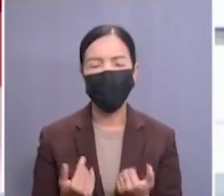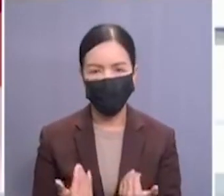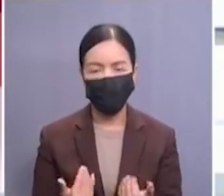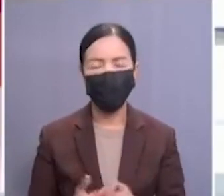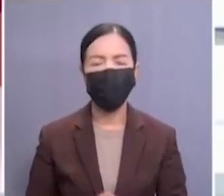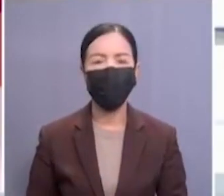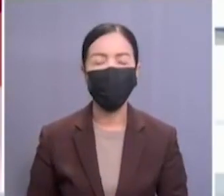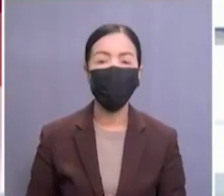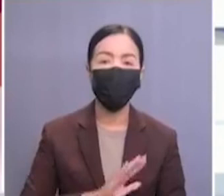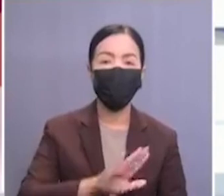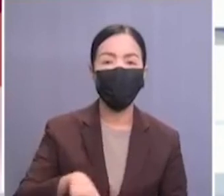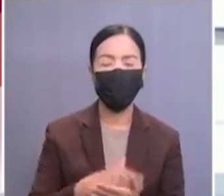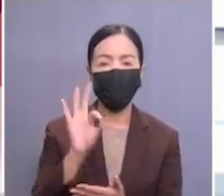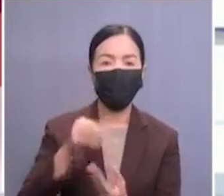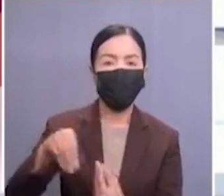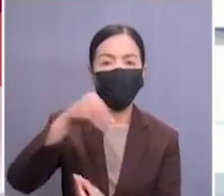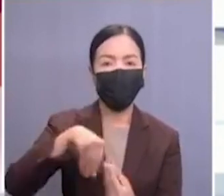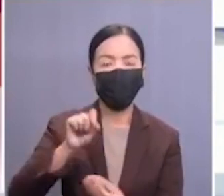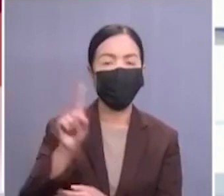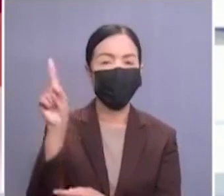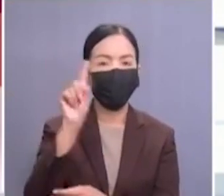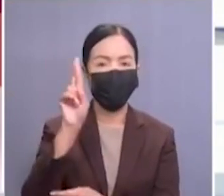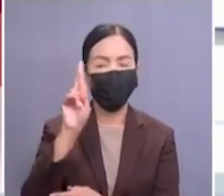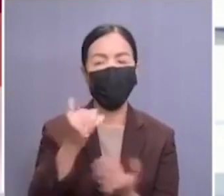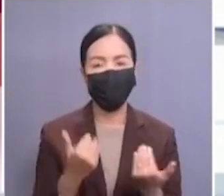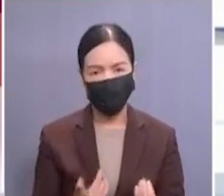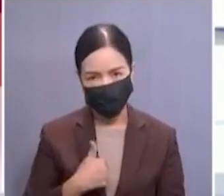ทั้งหมดนี้ก็คือ 9เศรษฐกิจเที่ยงวันนี้ดิฉันชุติมาพึ่งความสุขลาไปก่อนสวัสดีค่ะ